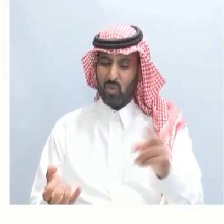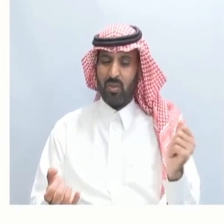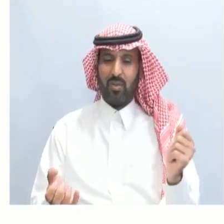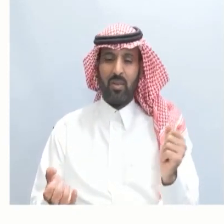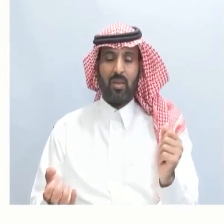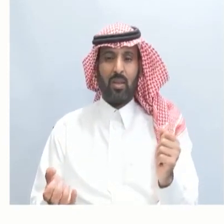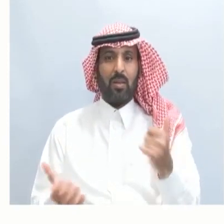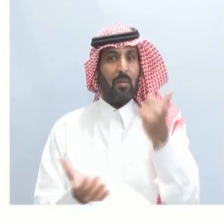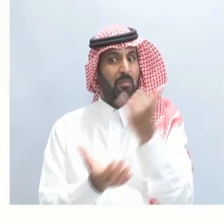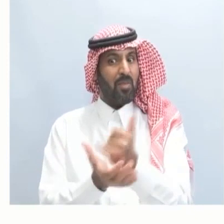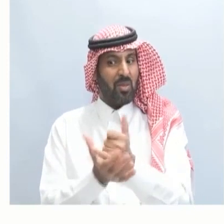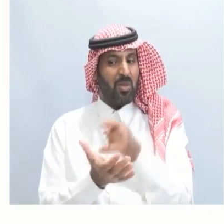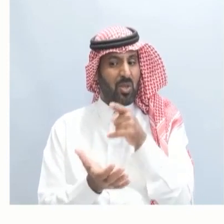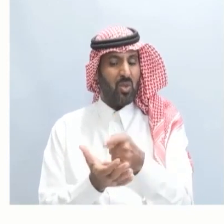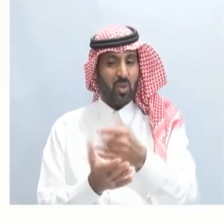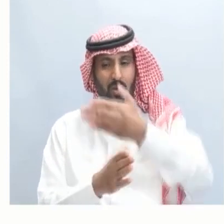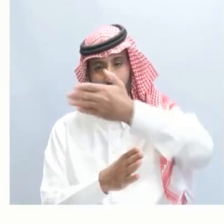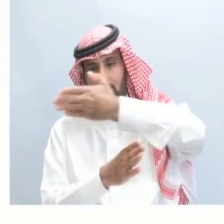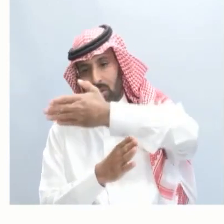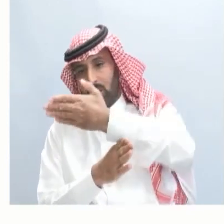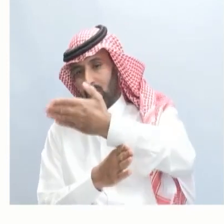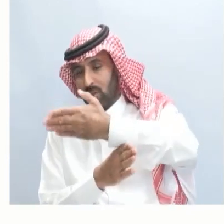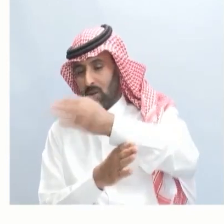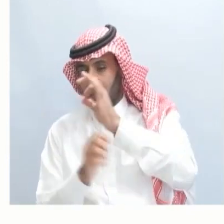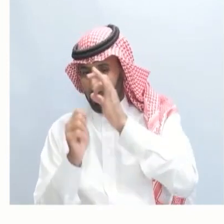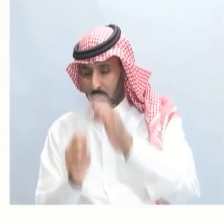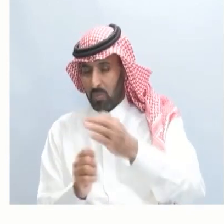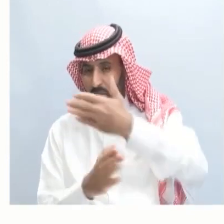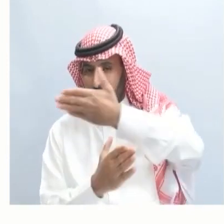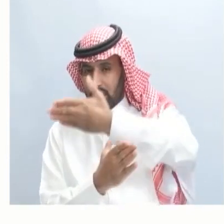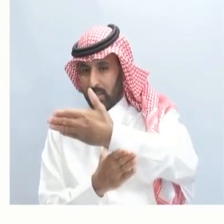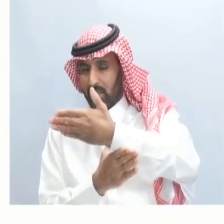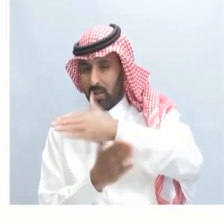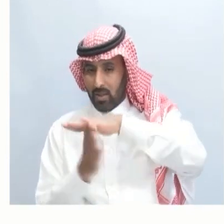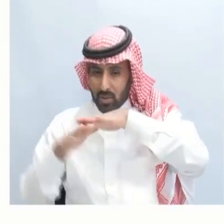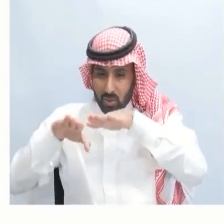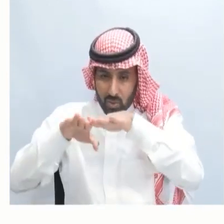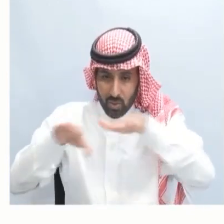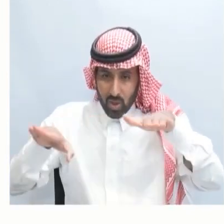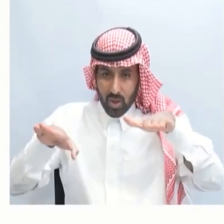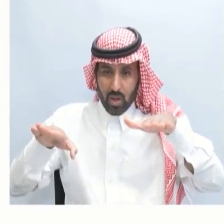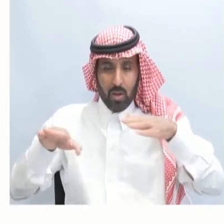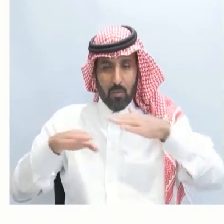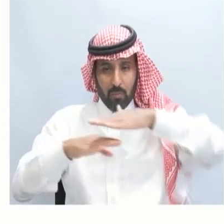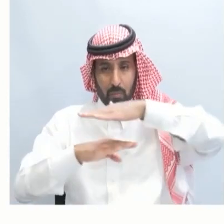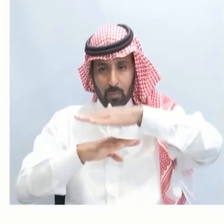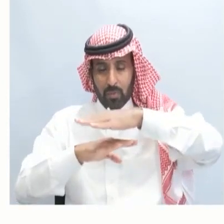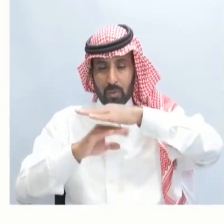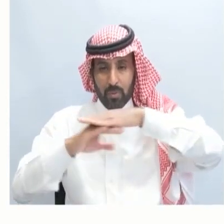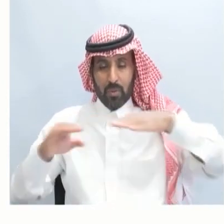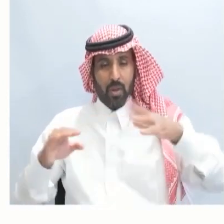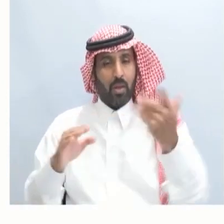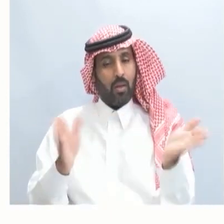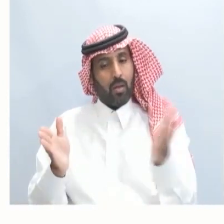من المسؤول اذا عن ج هذه المسطره تتزن بشكل افقي دعنا نجرب